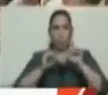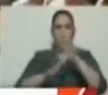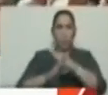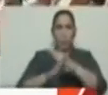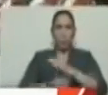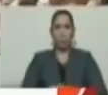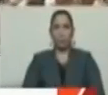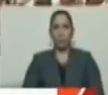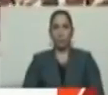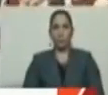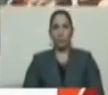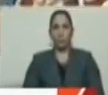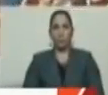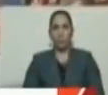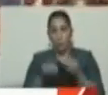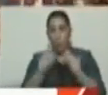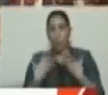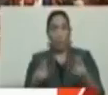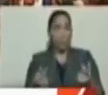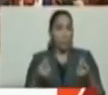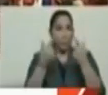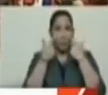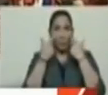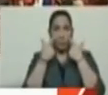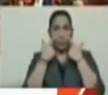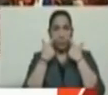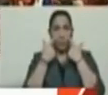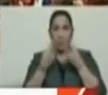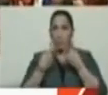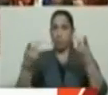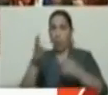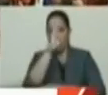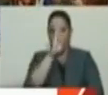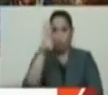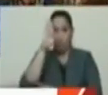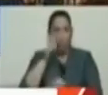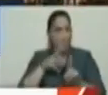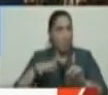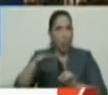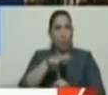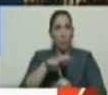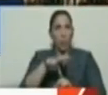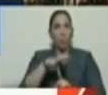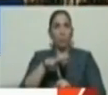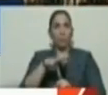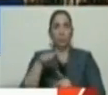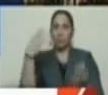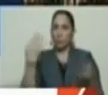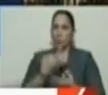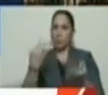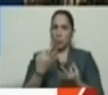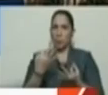فنزويلا قطعت علاقتها مع الولايات المتحدة الأمريكية في من قرابة العشر سنوات، تضامنا أيضا مع